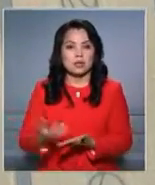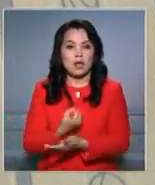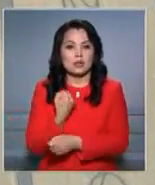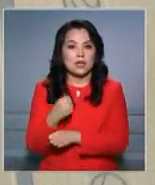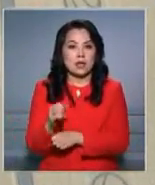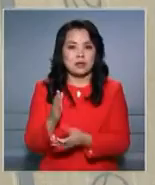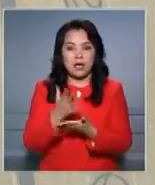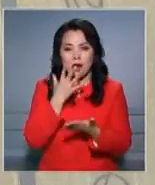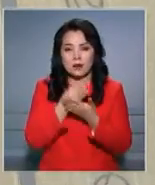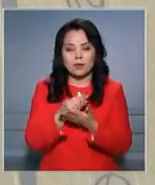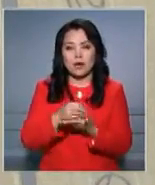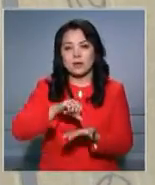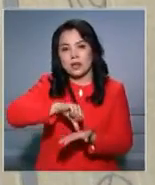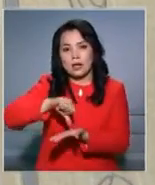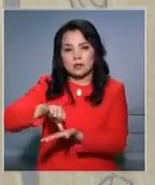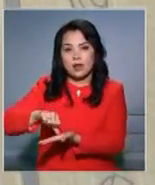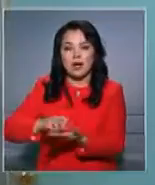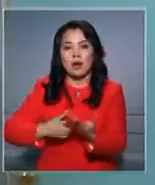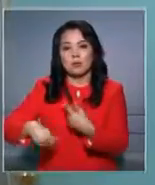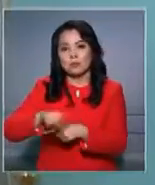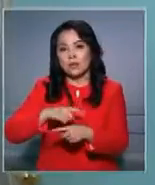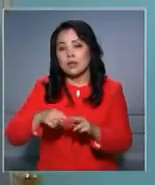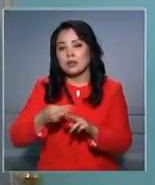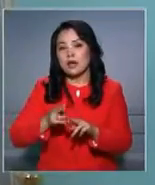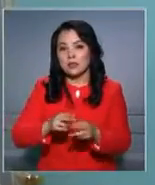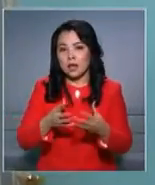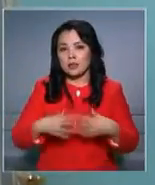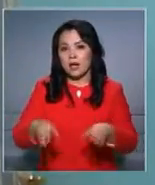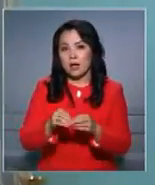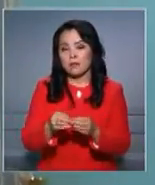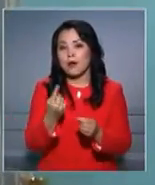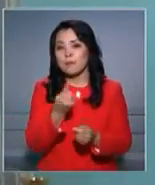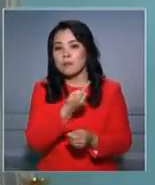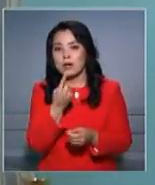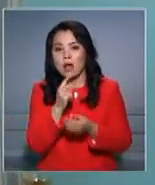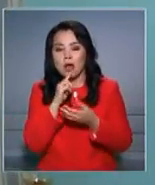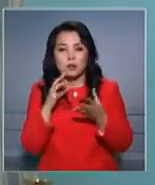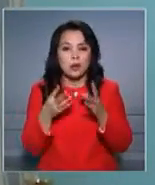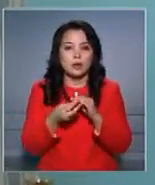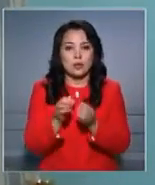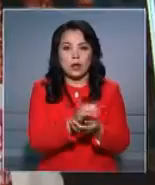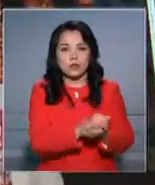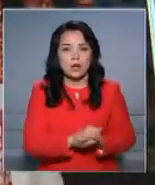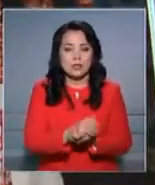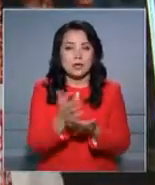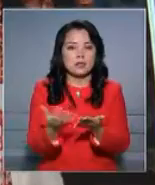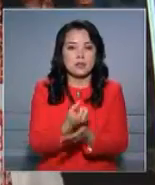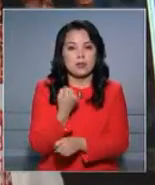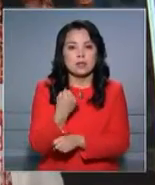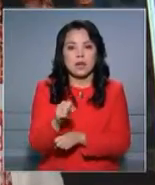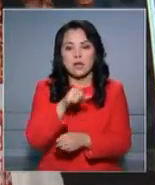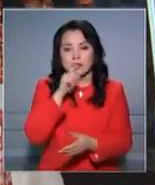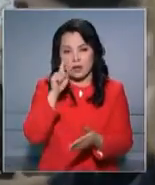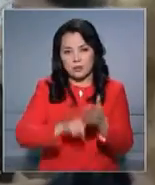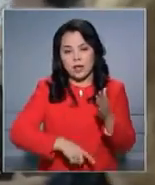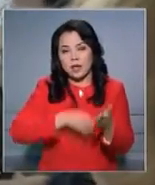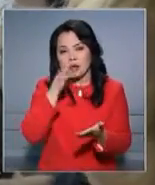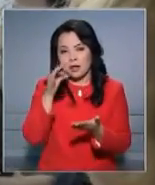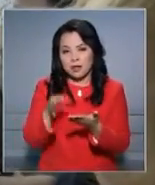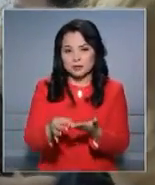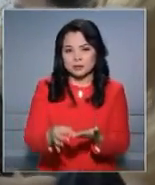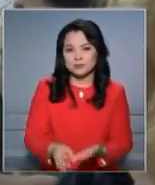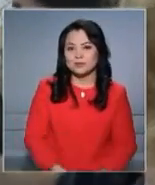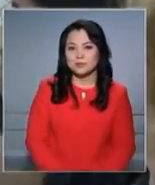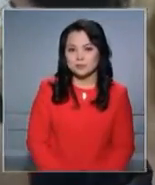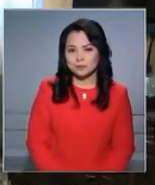жүлделі орынға ие болды. Бірлік пен еңбекті ту еткен шаңырақ иелері мұны еселі еңбекпен келген жеңіс деп біледі. Қарлығаш Қасиетова, Арман